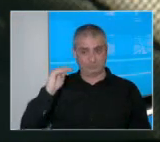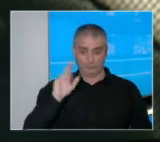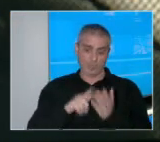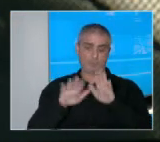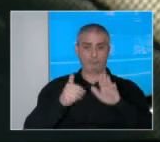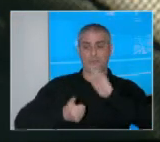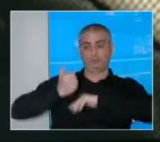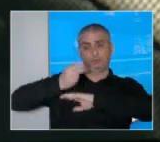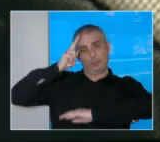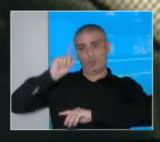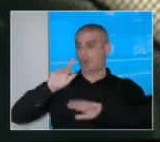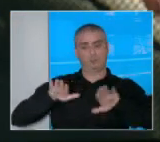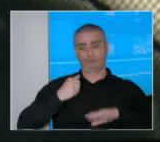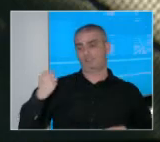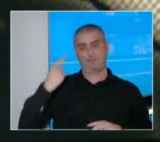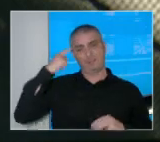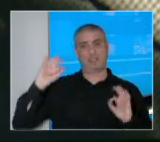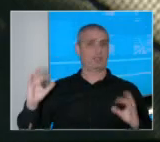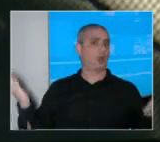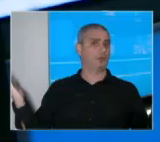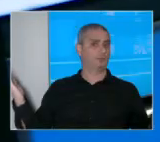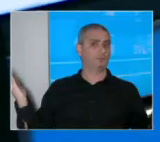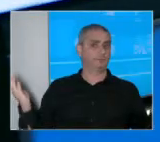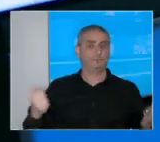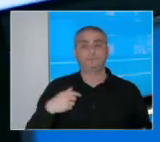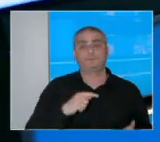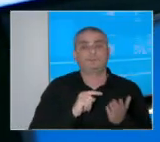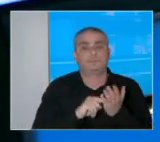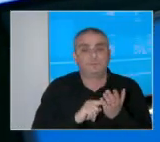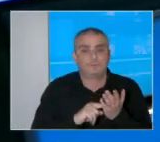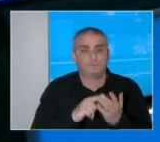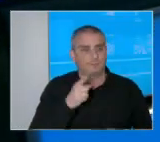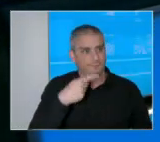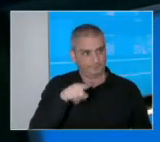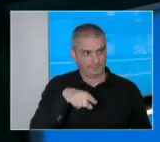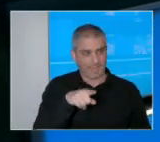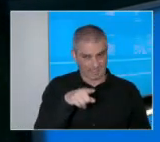ממשלה בראשות הליכוד שהיא לא ממשלת ימין אידיאולוגי. אני שואל אותך מה מכי, אבל אתם